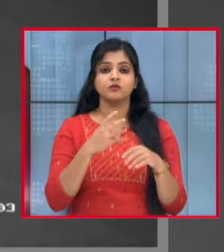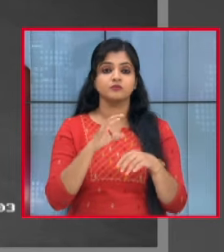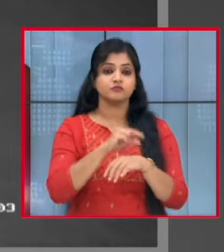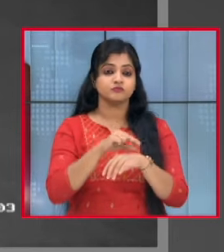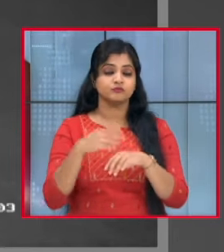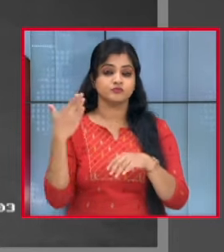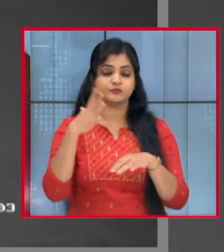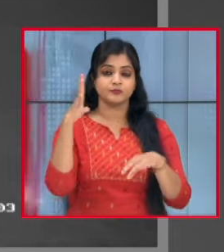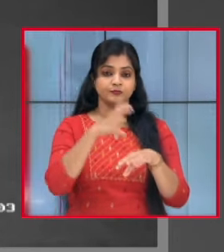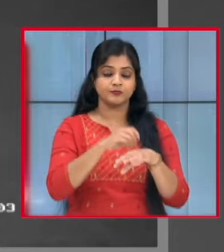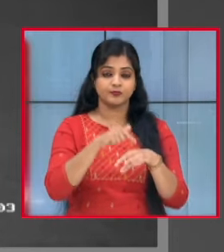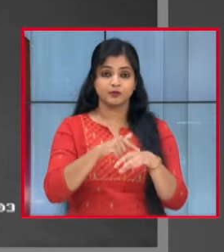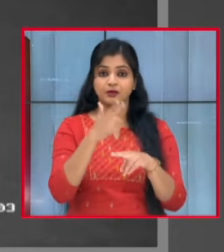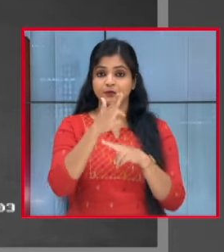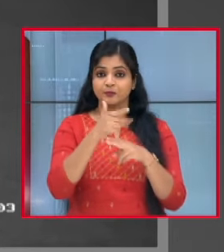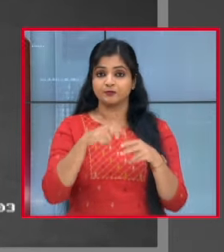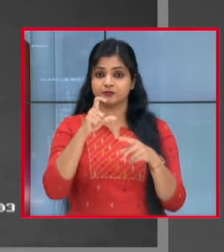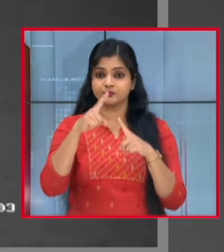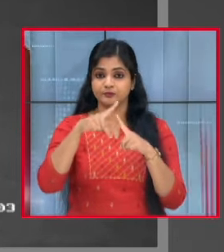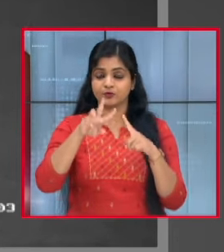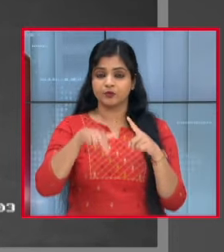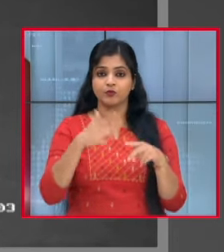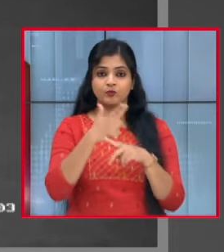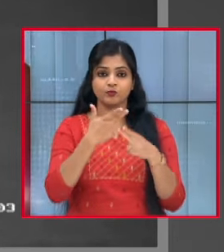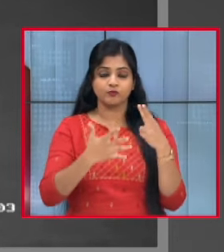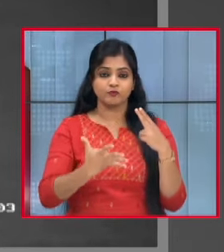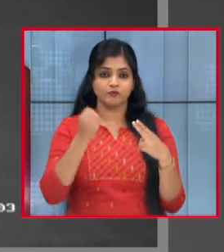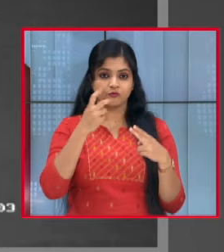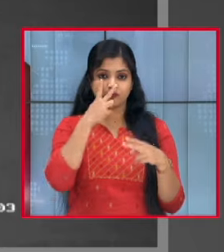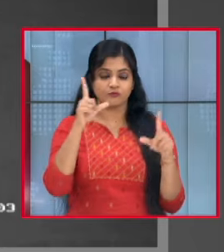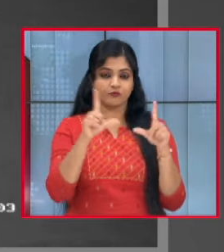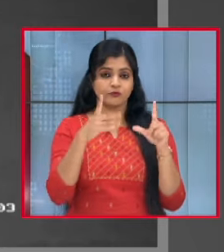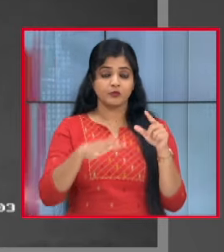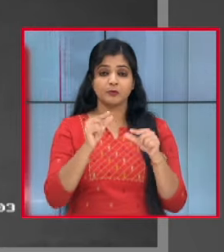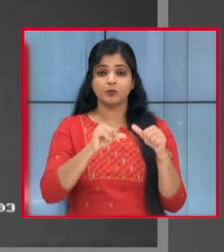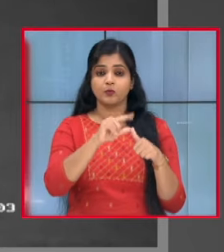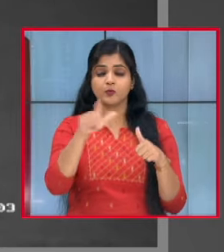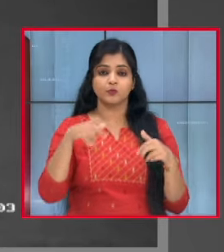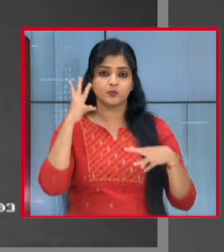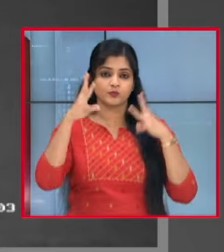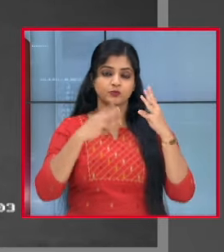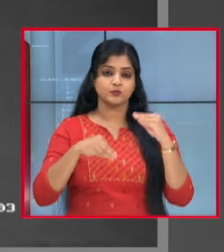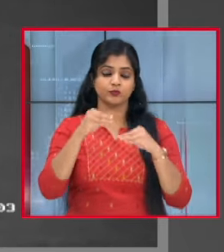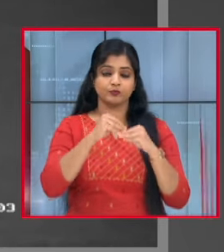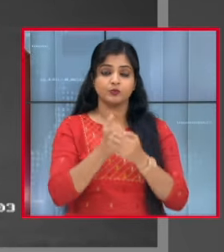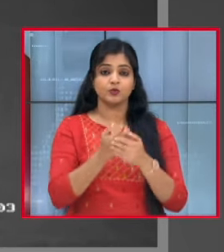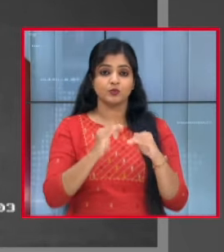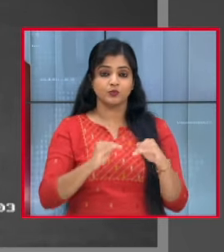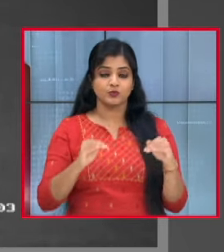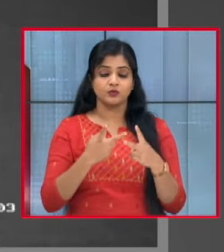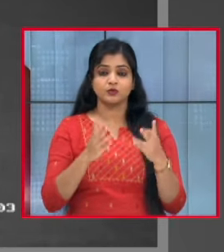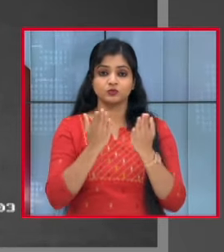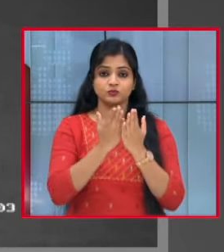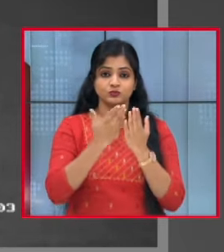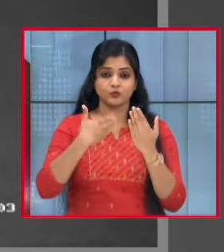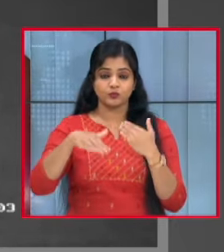ക്യാമറയിൽ ഈ പുലിയുടെ ദൃശ്യങ്ങൾ പതിഞ്ഞതോടുകൂടി വലിയ രീതിയിലുള്ള ഭീതിയിലായിരിക്കുകയാണ് പ്രദേശവാസികളായിട്ടുള്ള ആളുകൾ. അവർക്കെല്ലാം തന്നെ കുട്ടികളെയൊക്കെ